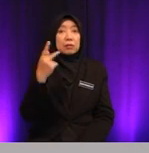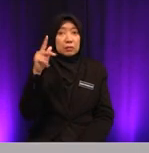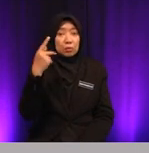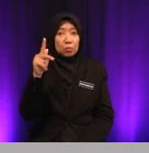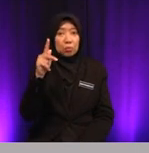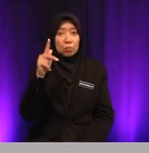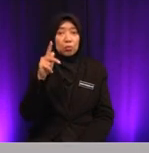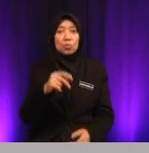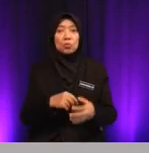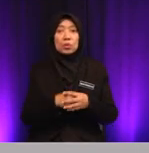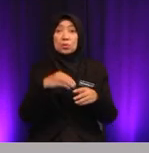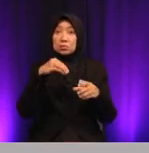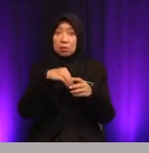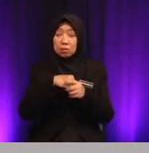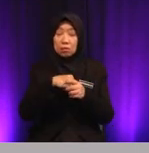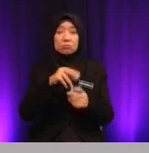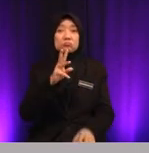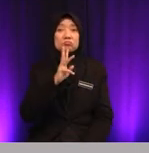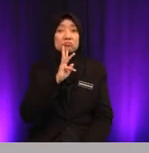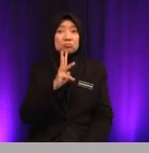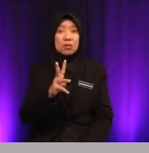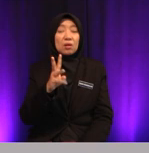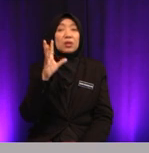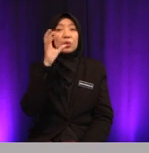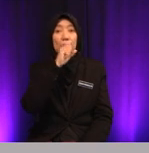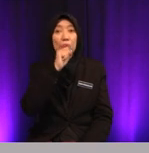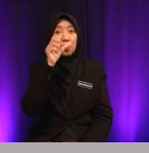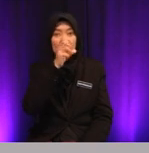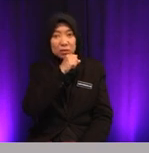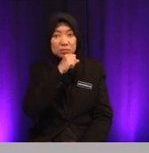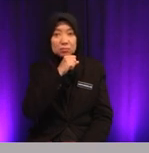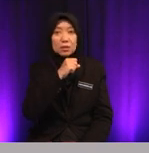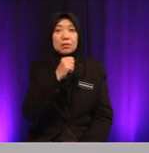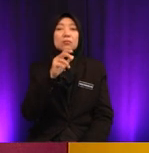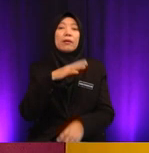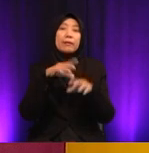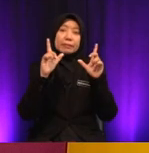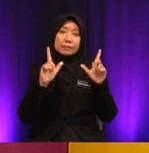Oke dalam bukunya dalam tuh betul